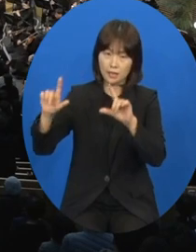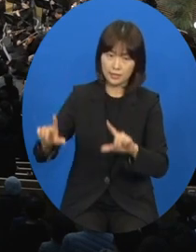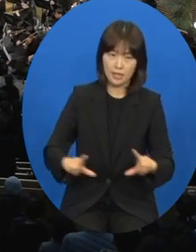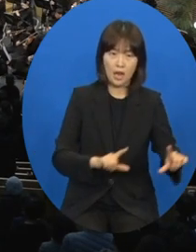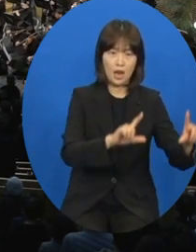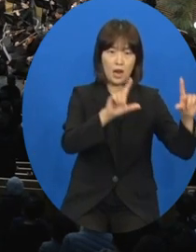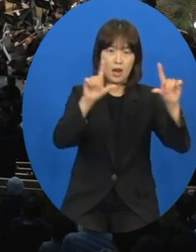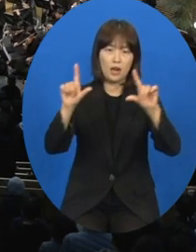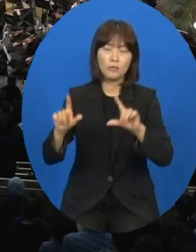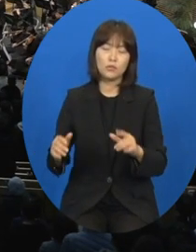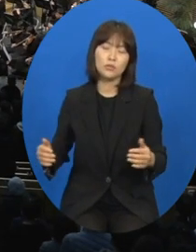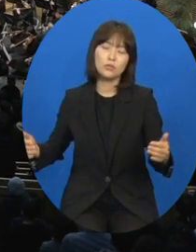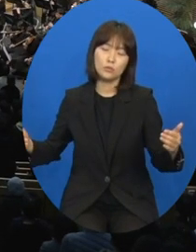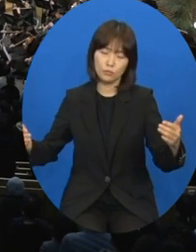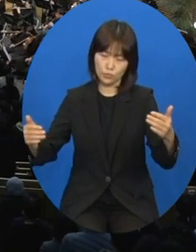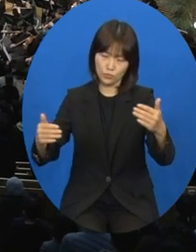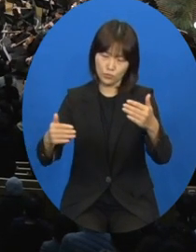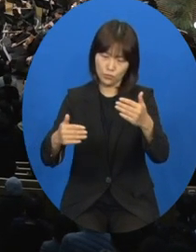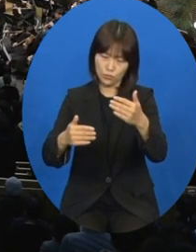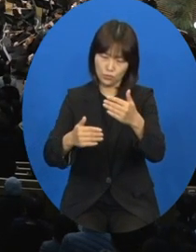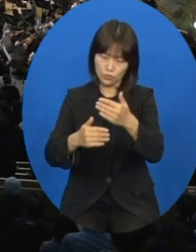내 삶을